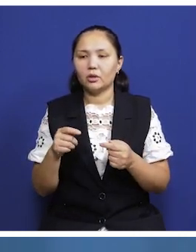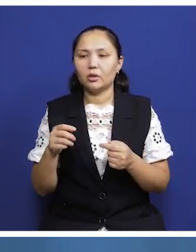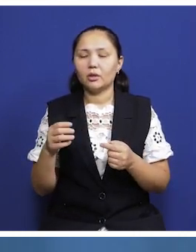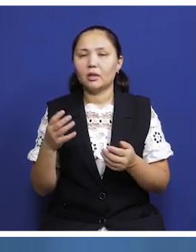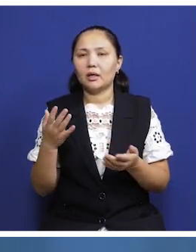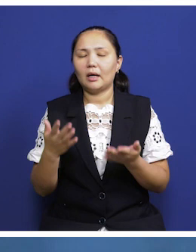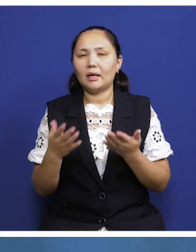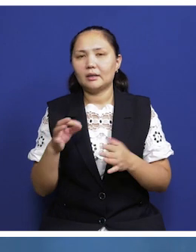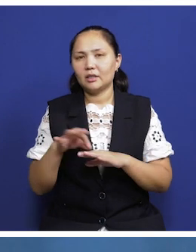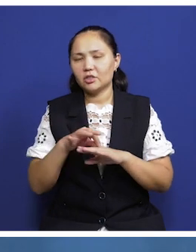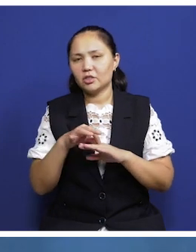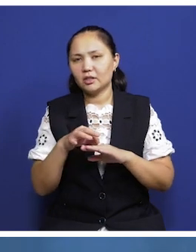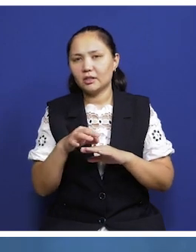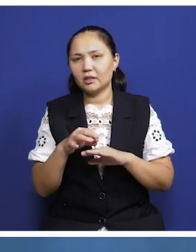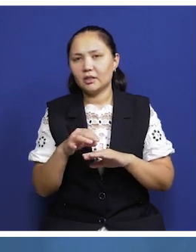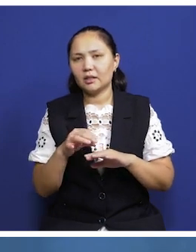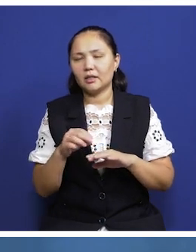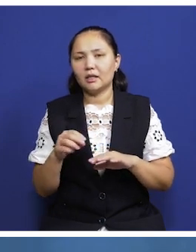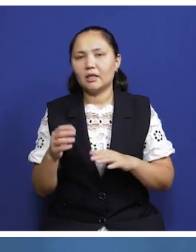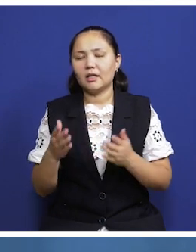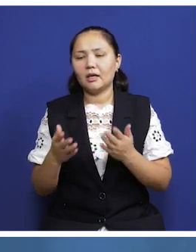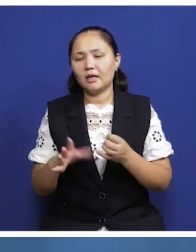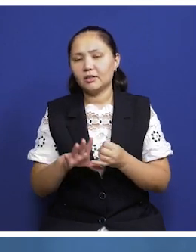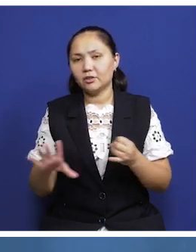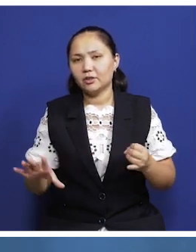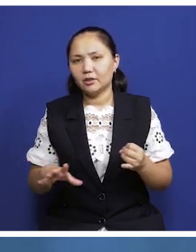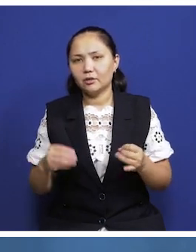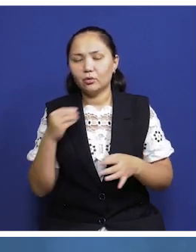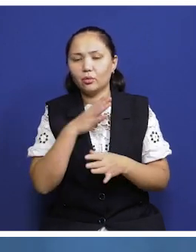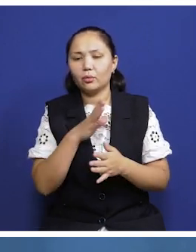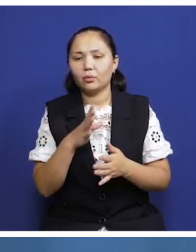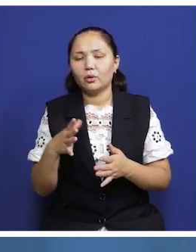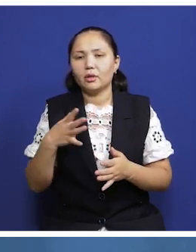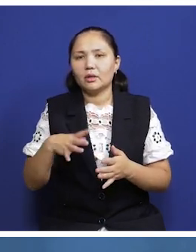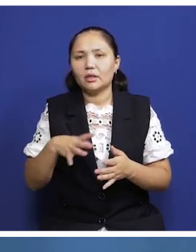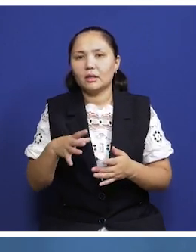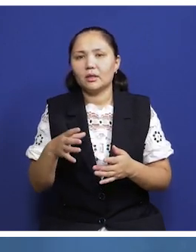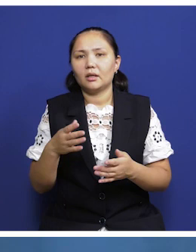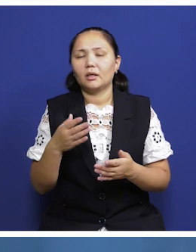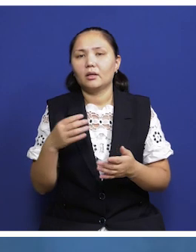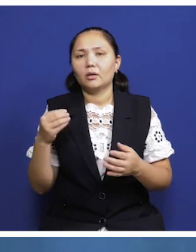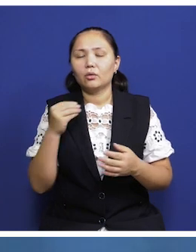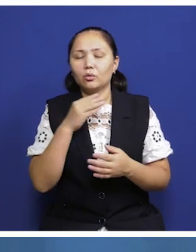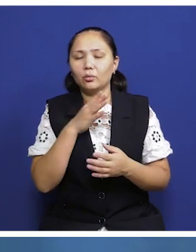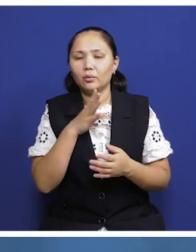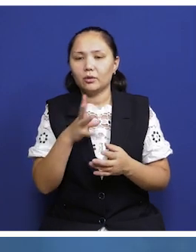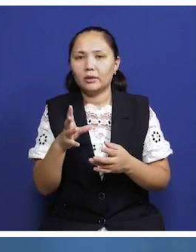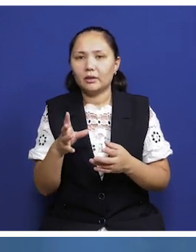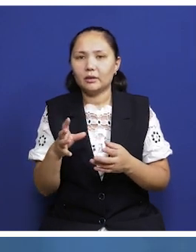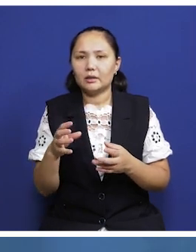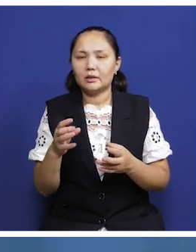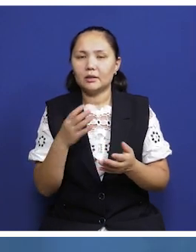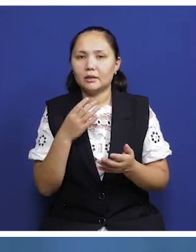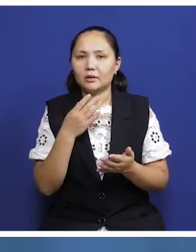қандай шіркей, сосын қай жерде не себеп болып отырғанын олардың көбейді. Сондай болады ғой? Иә.